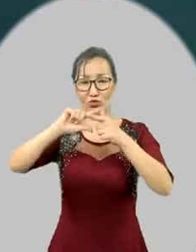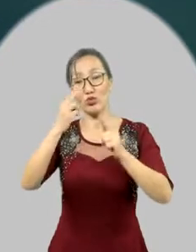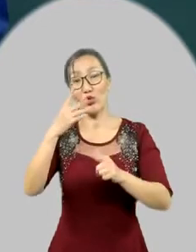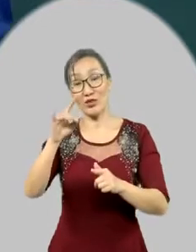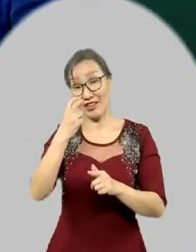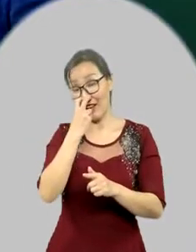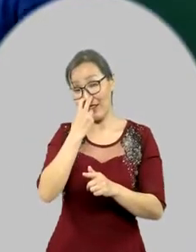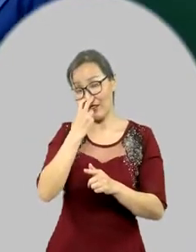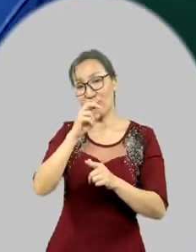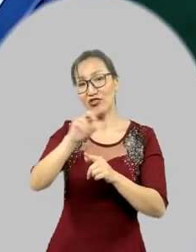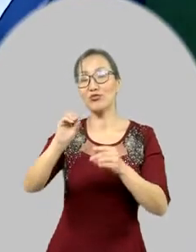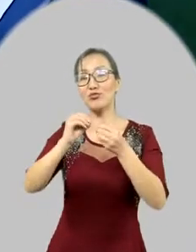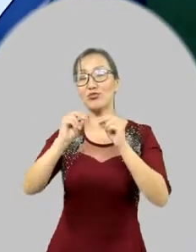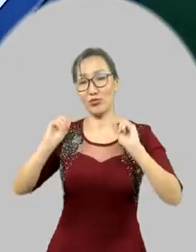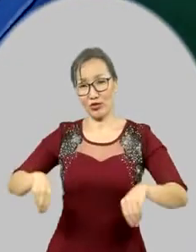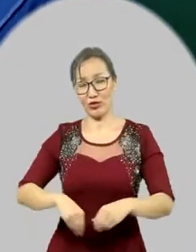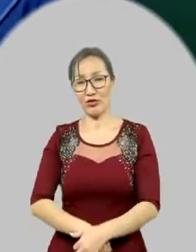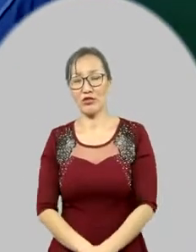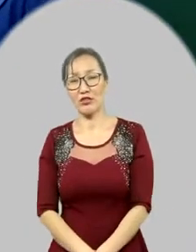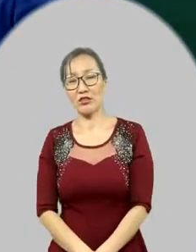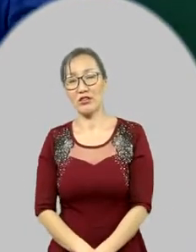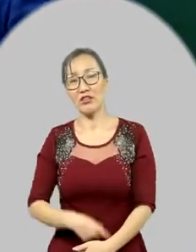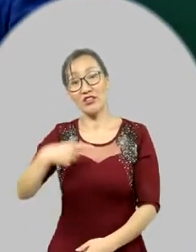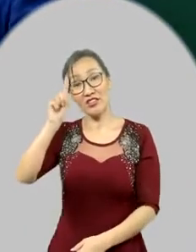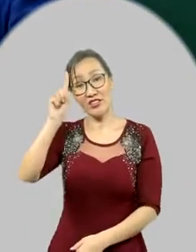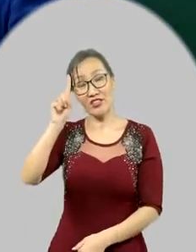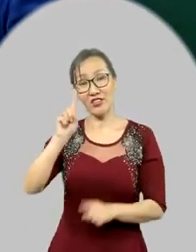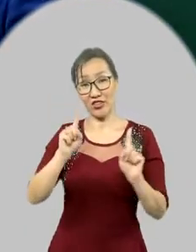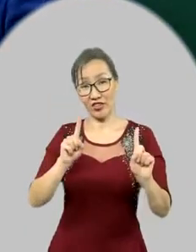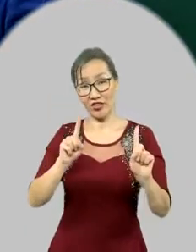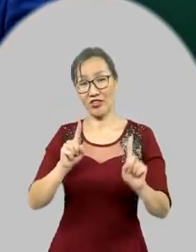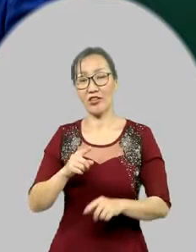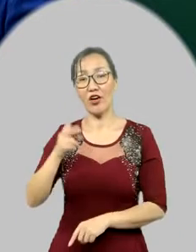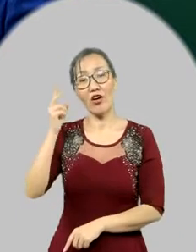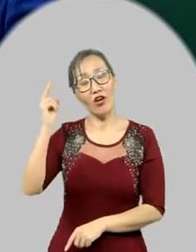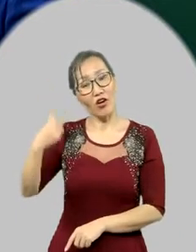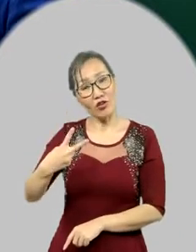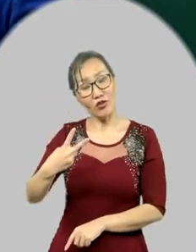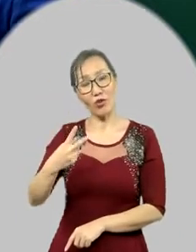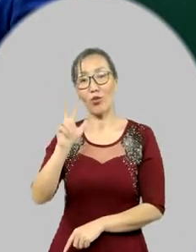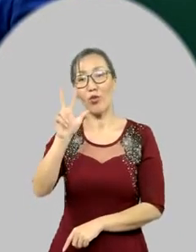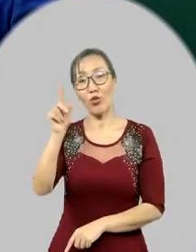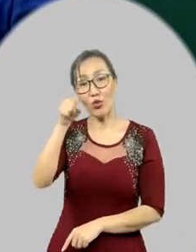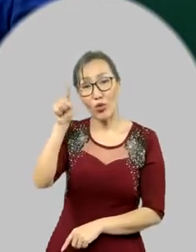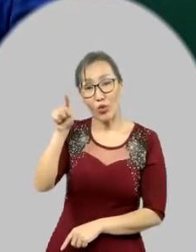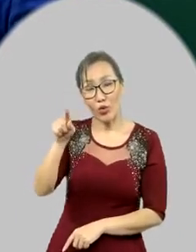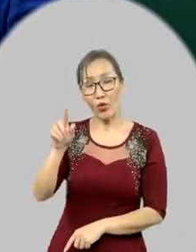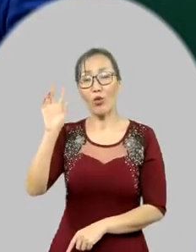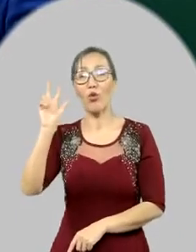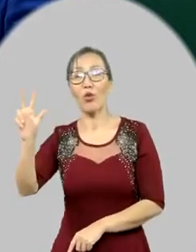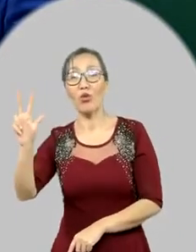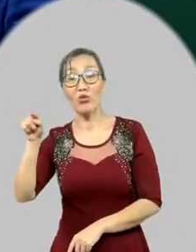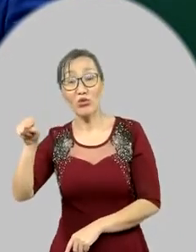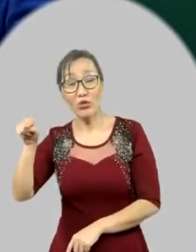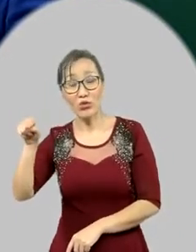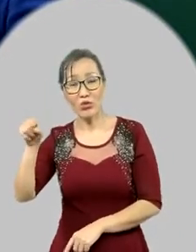ажиглаарай. Эхний хэсэгт 1 дугуй. Хоёр дахь хэсэгт 3 дугуй. Гурав дахь